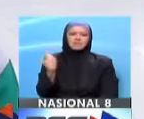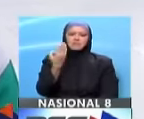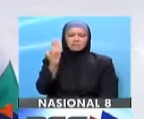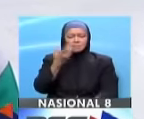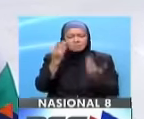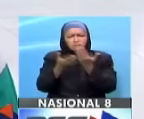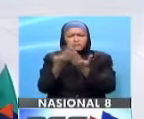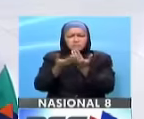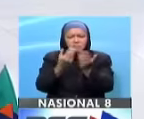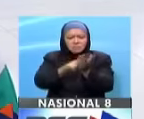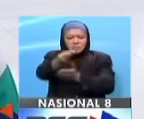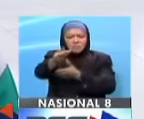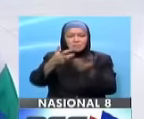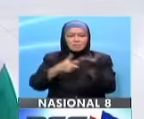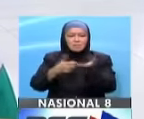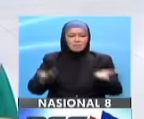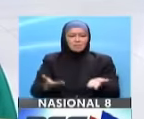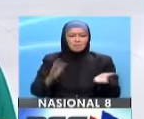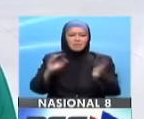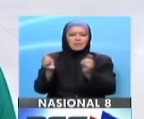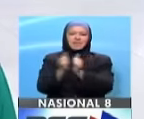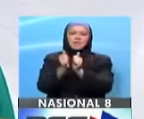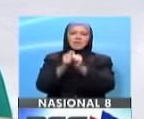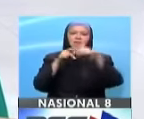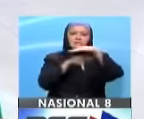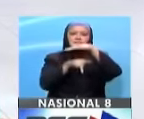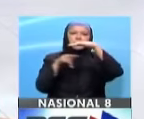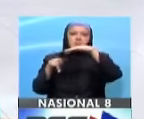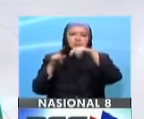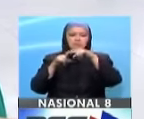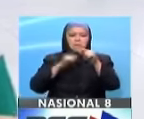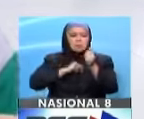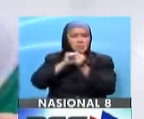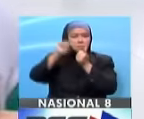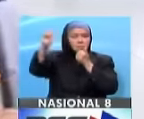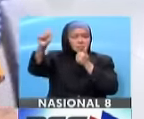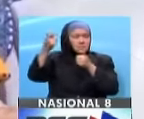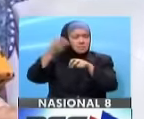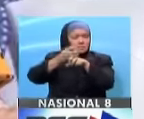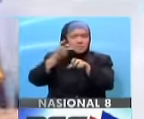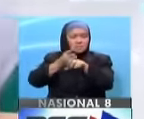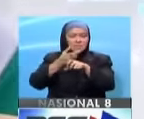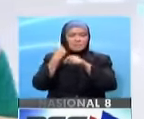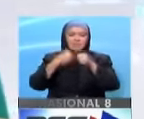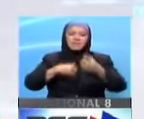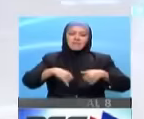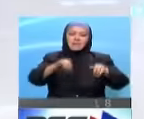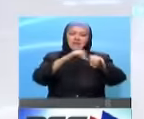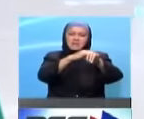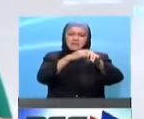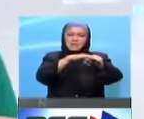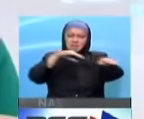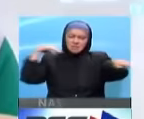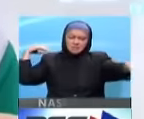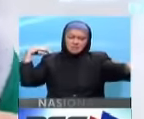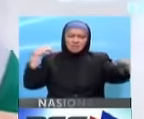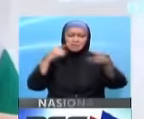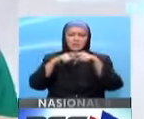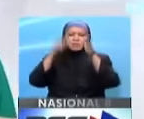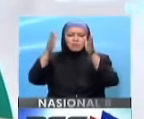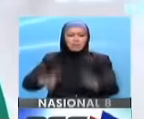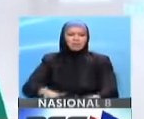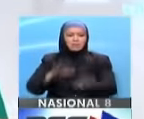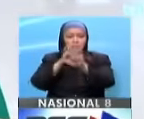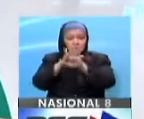sini. Daripada Pudu Raya sana tu kan susah sikit. Jalan pun sesak, orang pun ramai. Kat sini